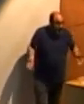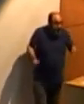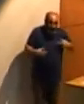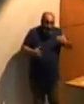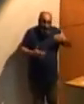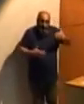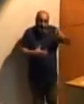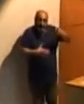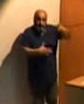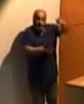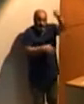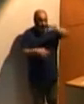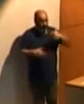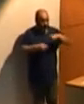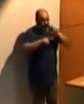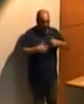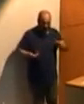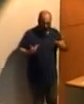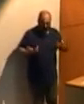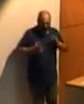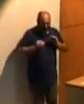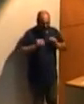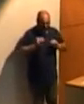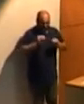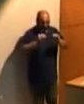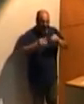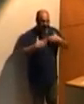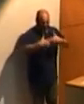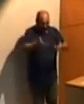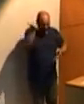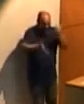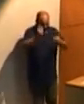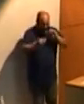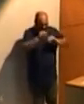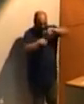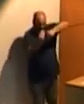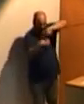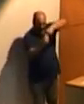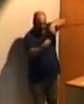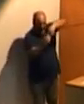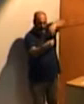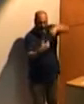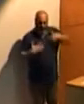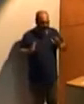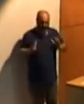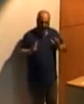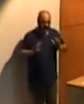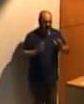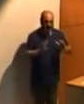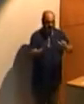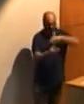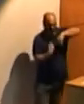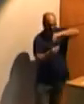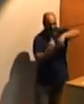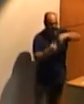je vous le rappelle question qu'ils devront poser se dit je vais finalement devenir beaucoup plus que ce que je suis car je vais me modifié moi même me mêler moi même